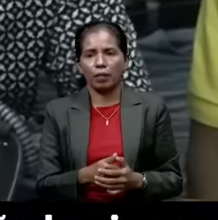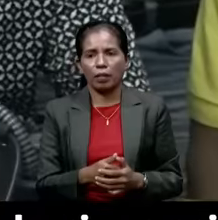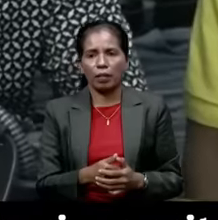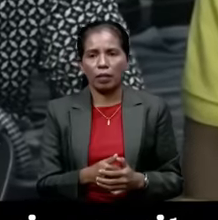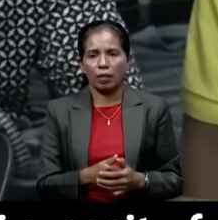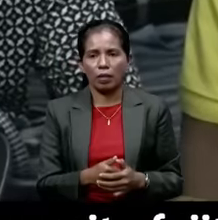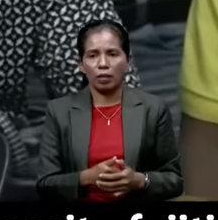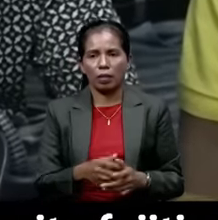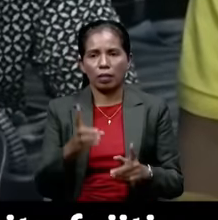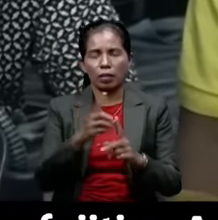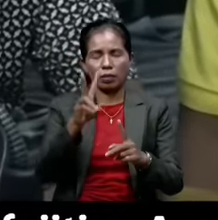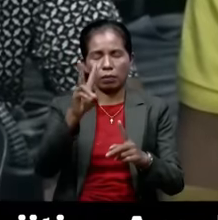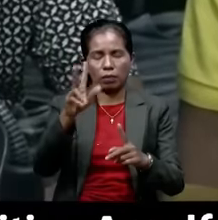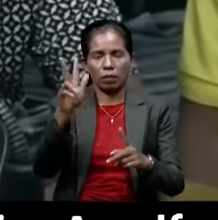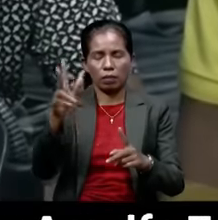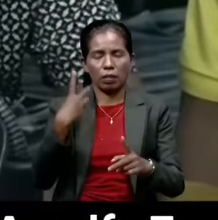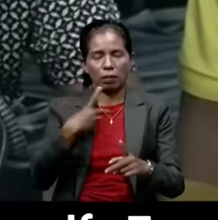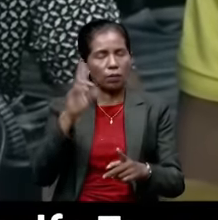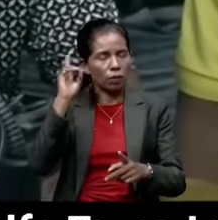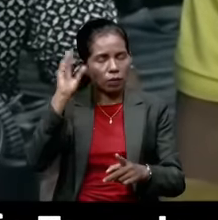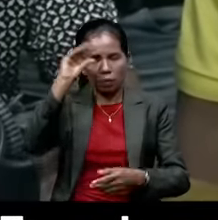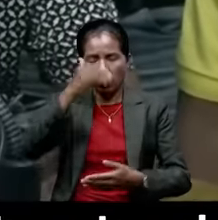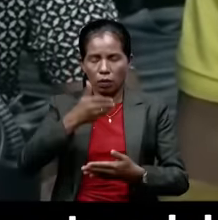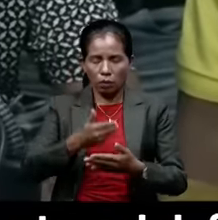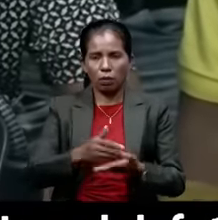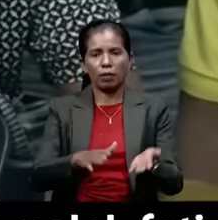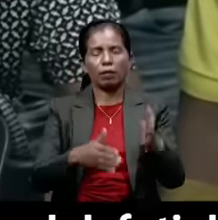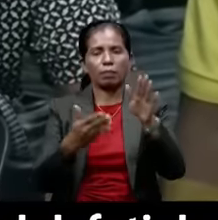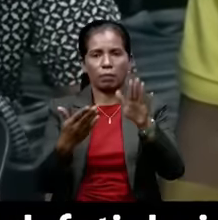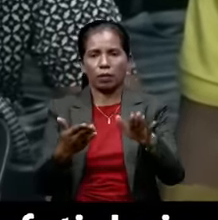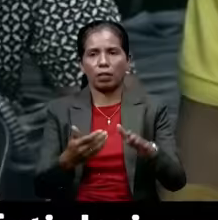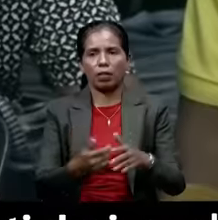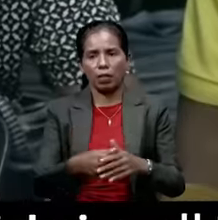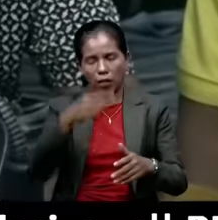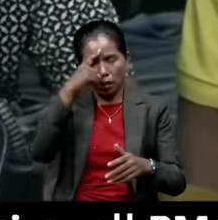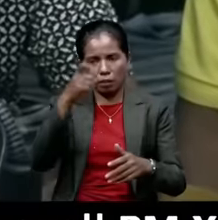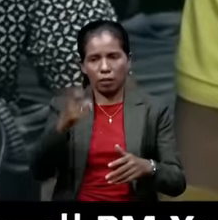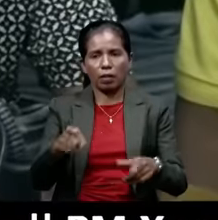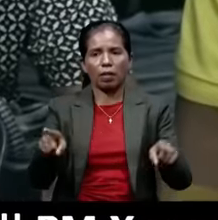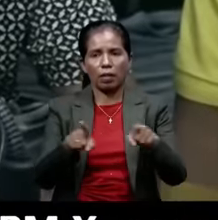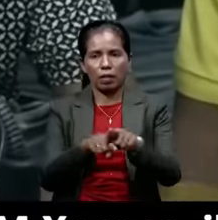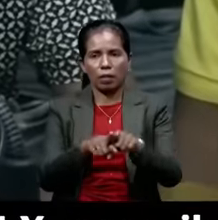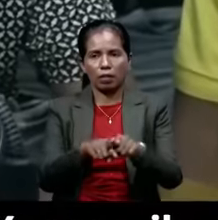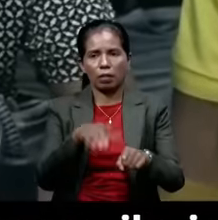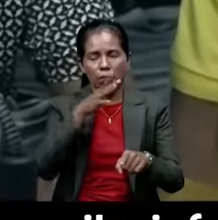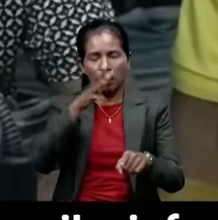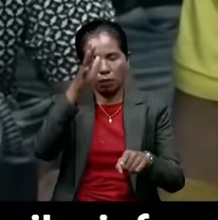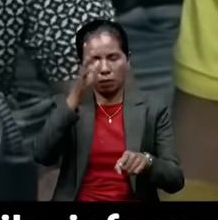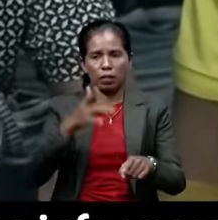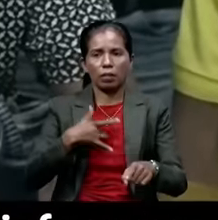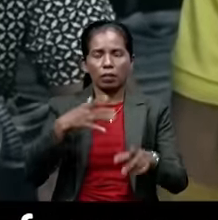E ia dia 2, dia 3, Amirona katak Amniwan Domingos Durego hakutu is. Tambah ini makanesan, inan ama senti